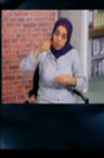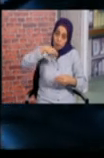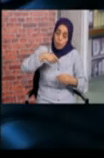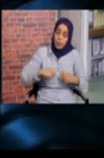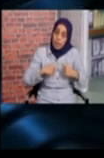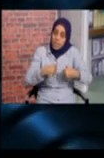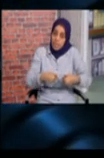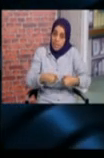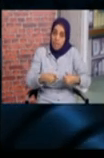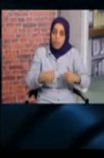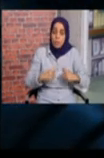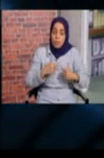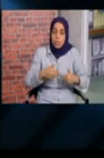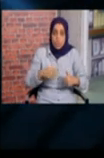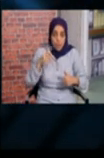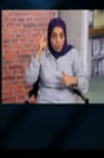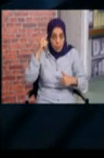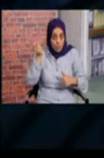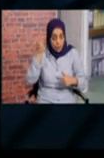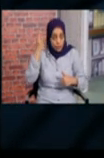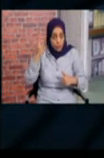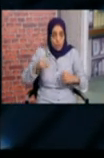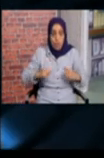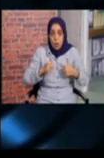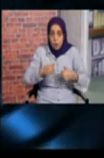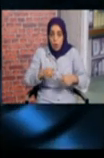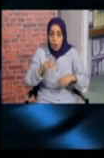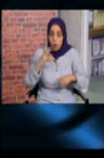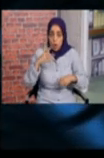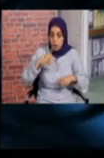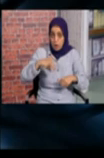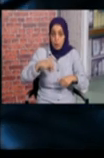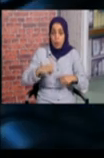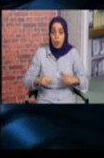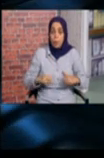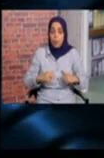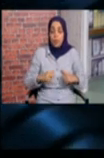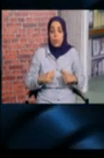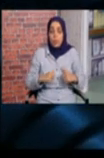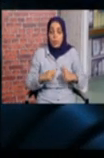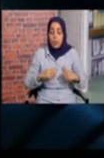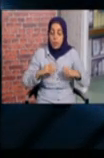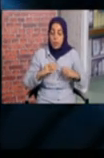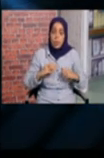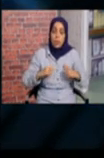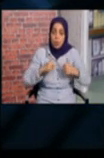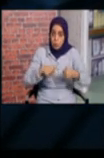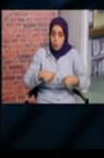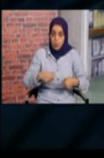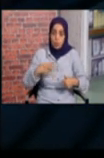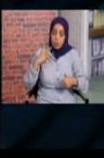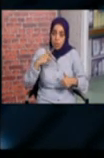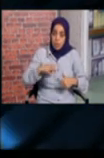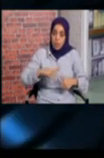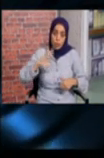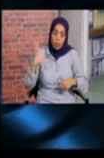مثلا بتدي حضرتك فكره قد ايه ان كل ما بنروح للرقمنه وكل ما بنروح يعني ان احنا الاوتوميت كل